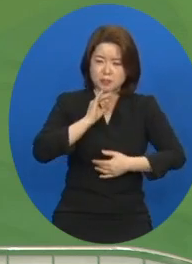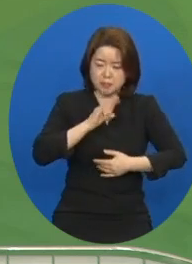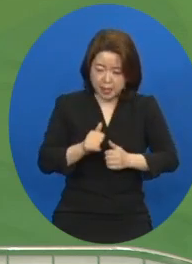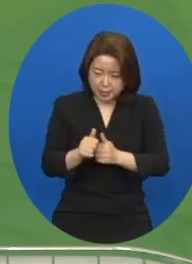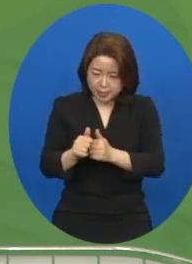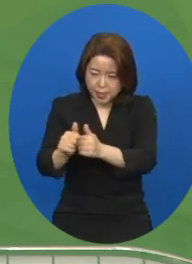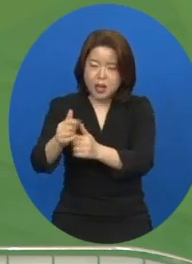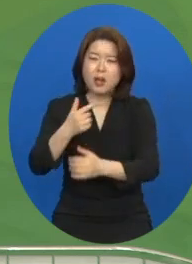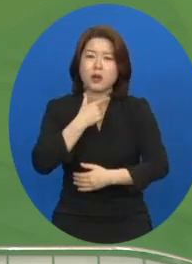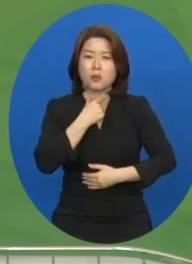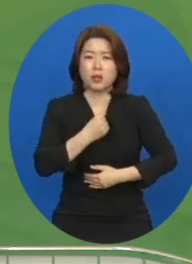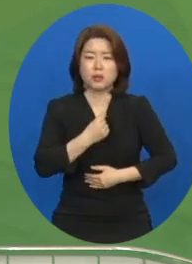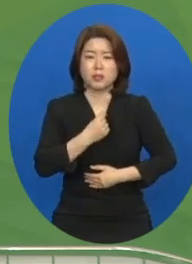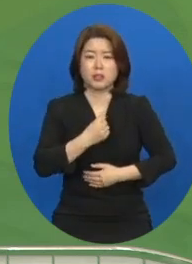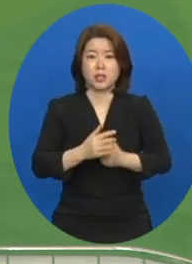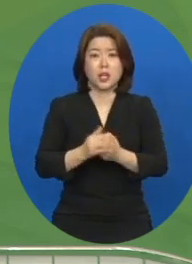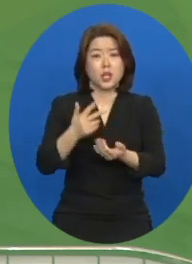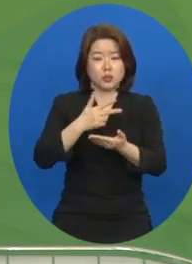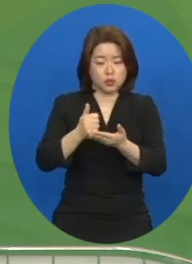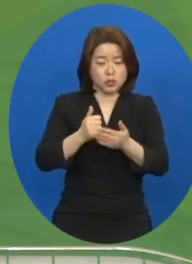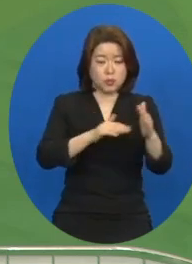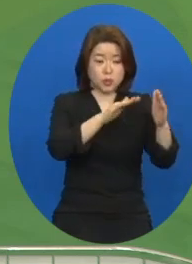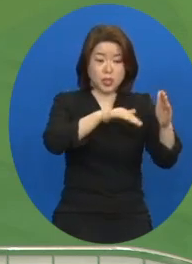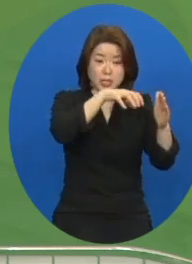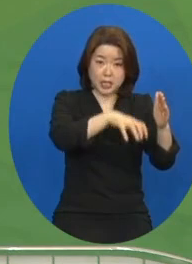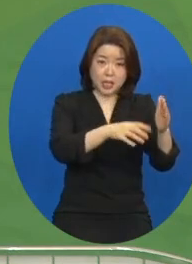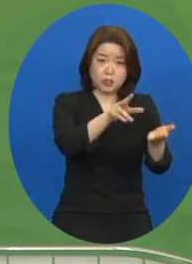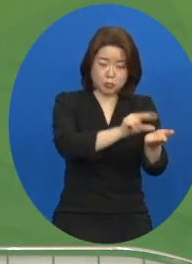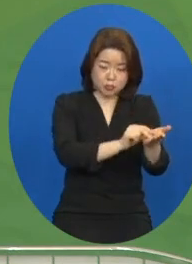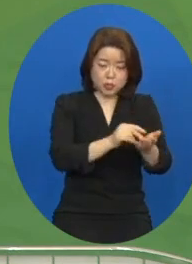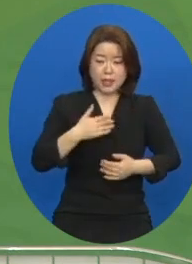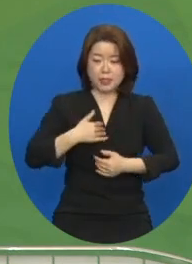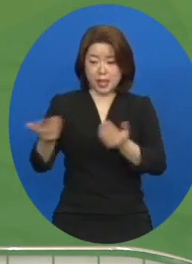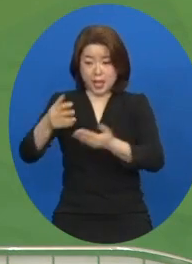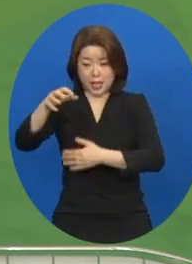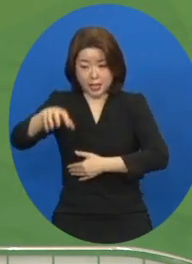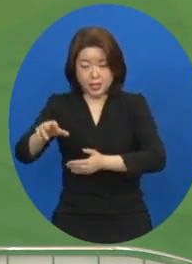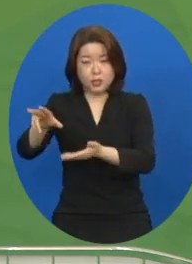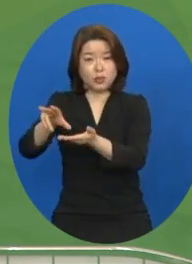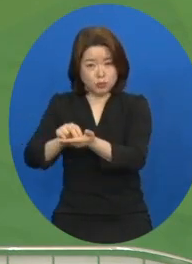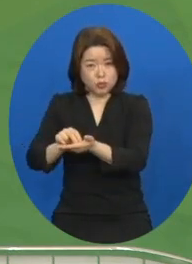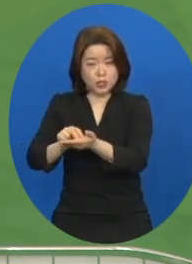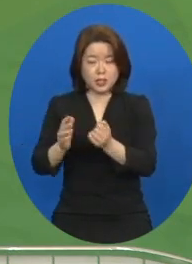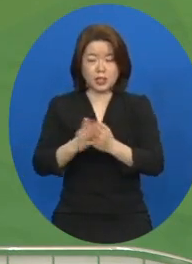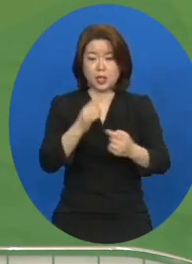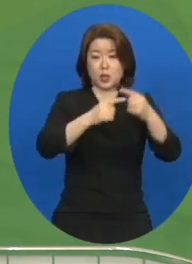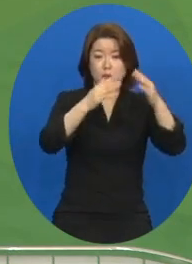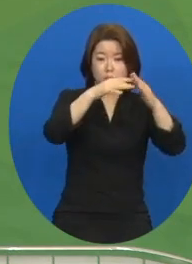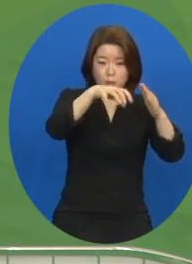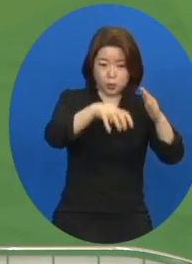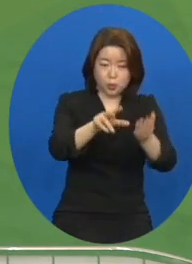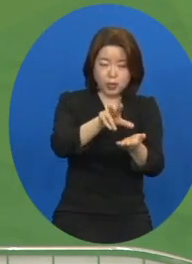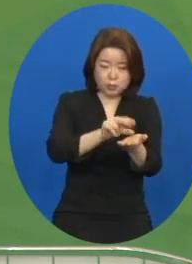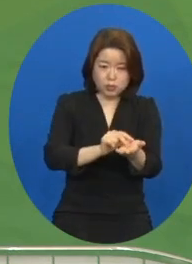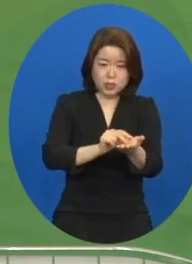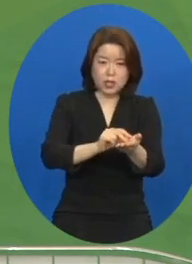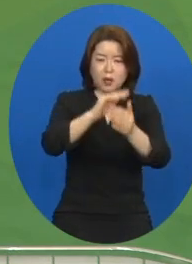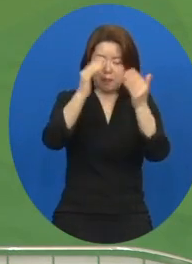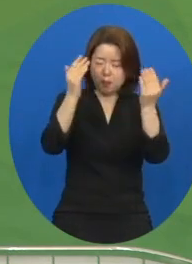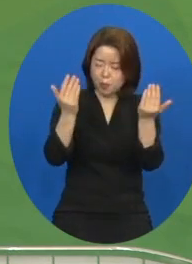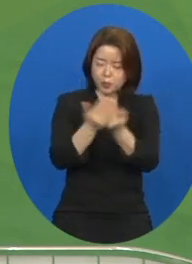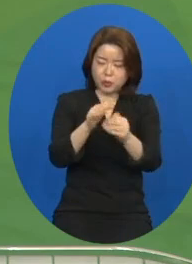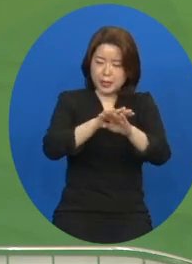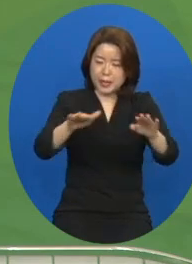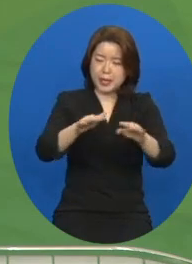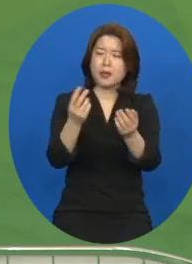합니다. 주님은 우리 가정 문제나 내 일터 문제나 교회 문제나 모든 것의 답이십니다.